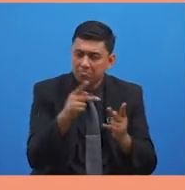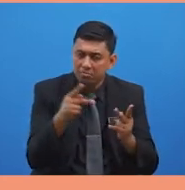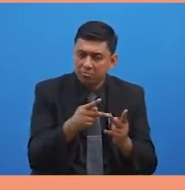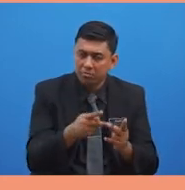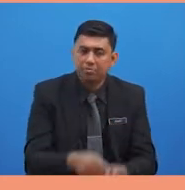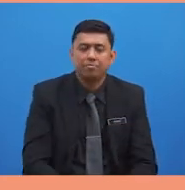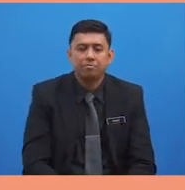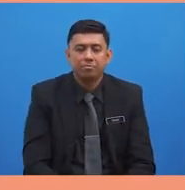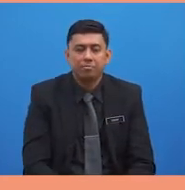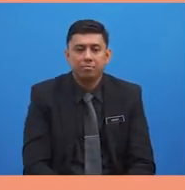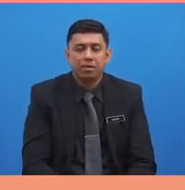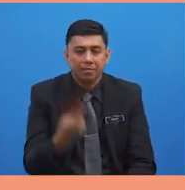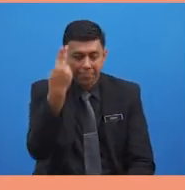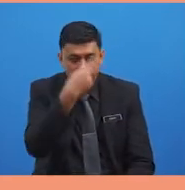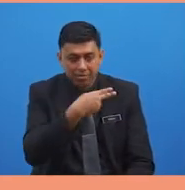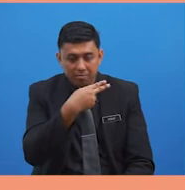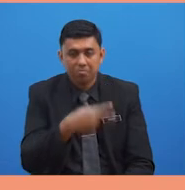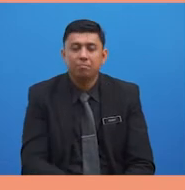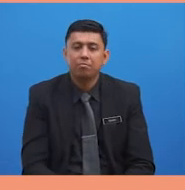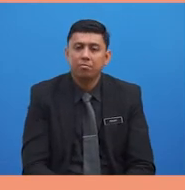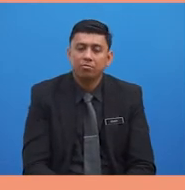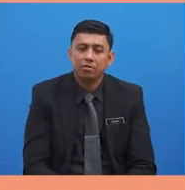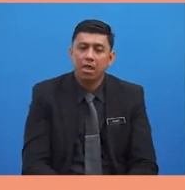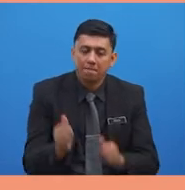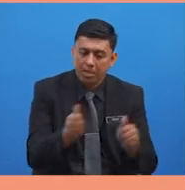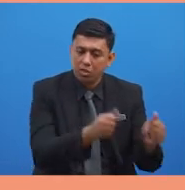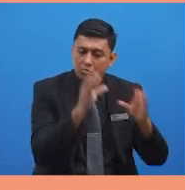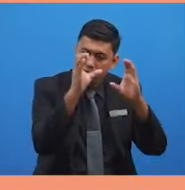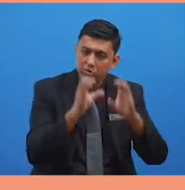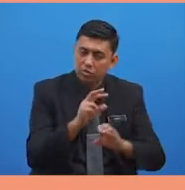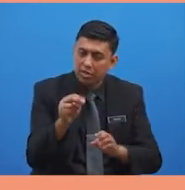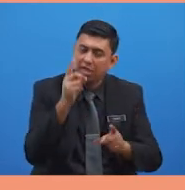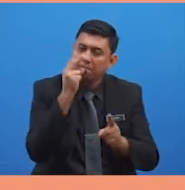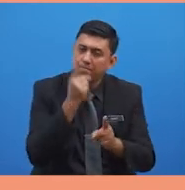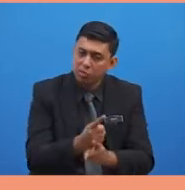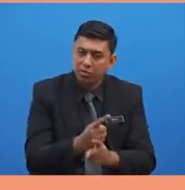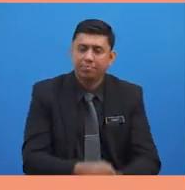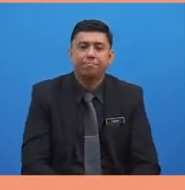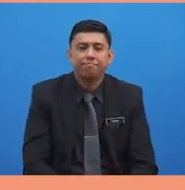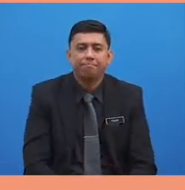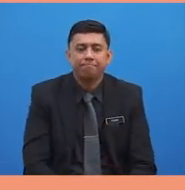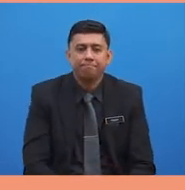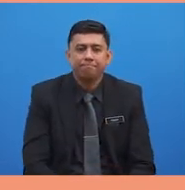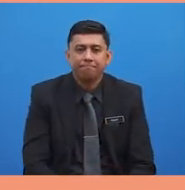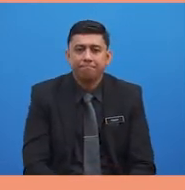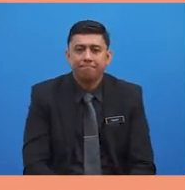segmen kod tersebut terhadap konsep pengaturcaraan yang betul.